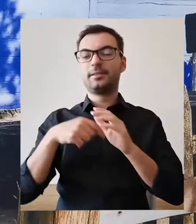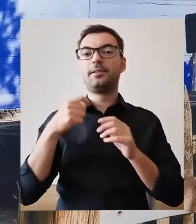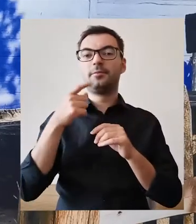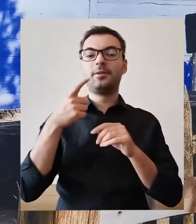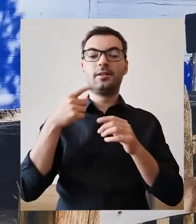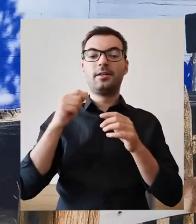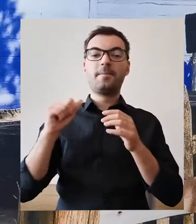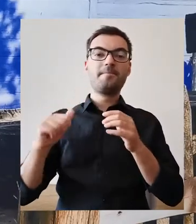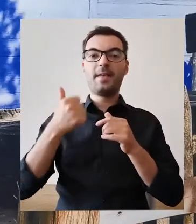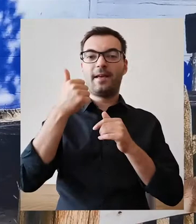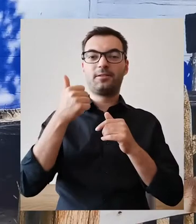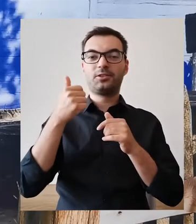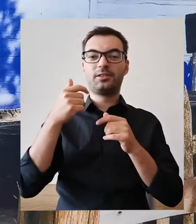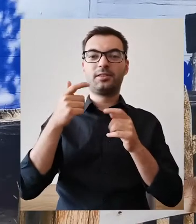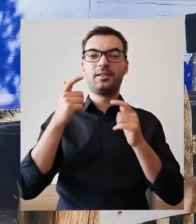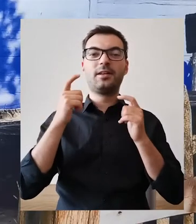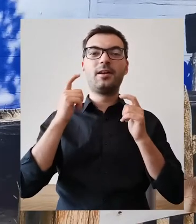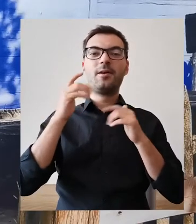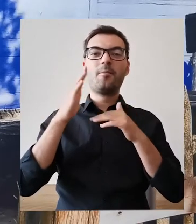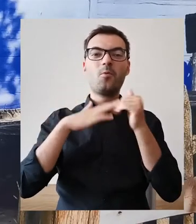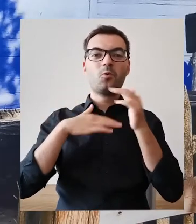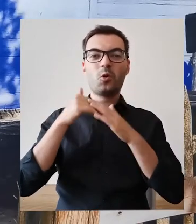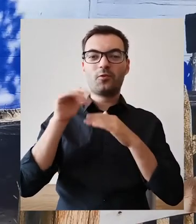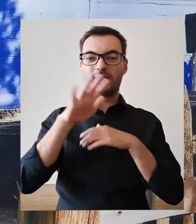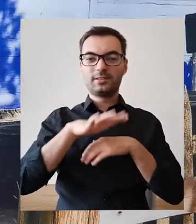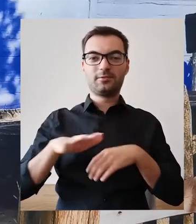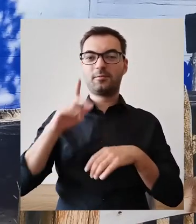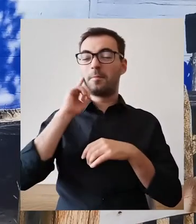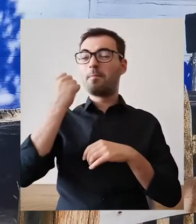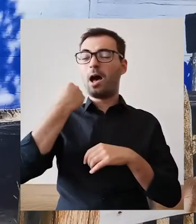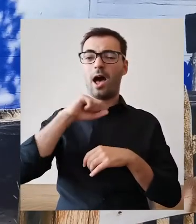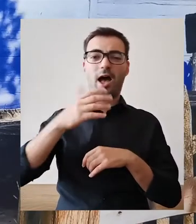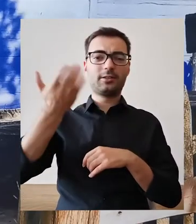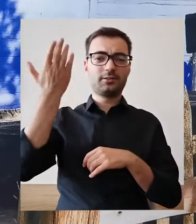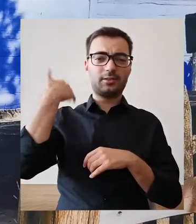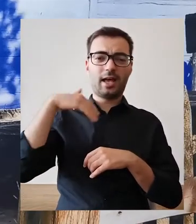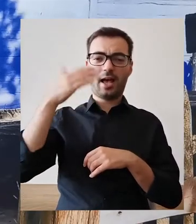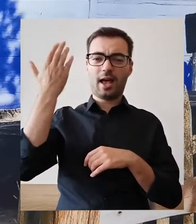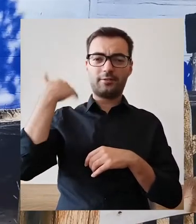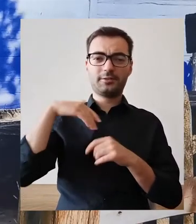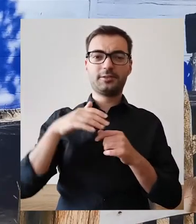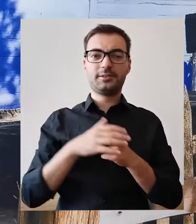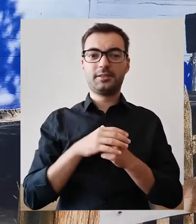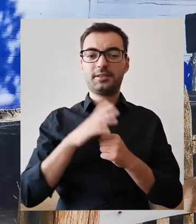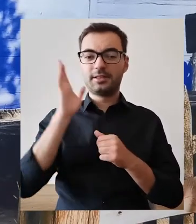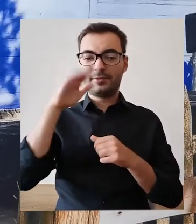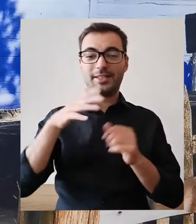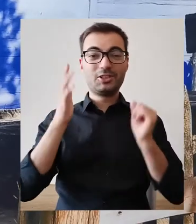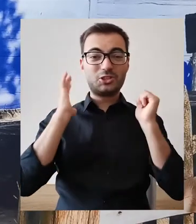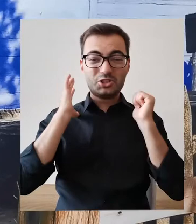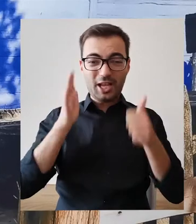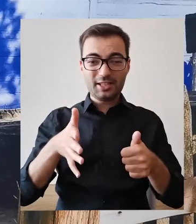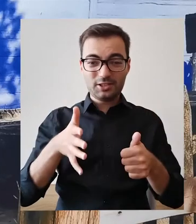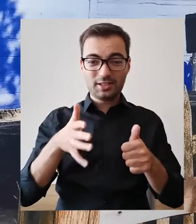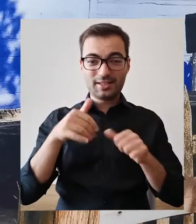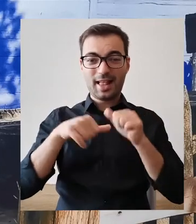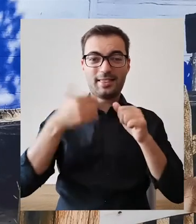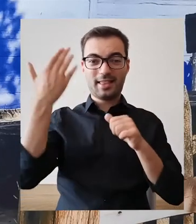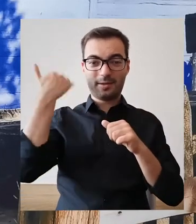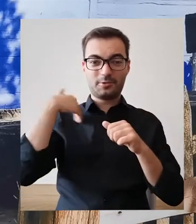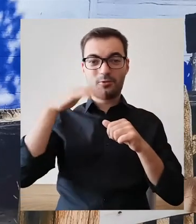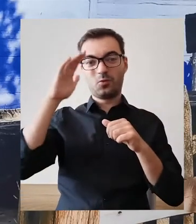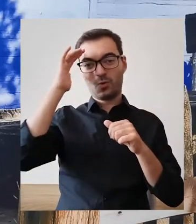do śladów pierwszego osadnictwa i to naprawdę bardzo bardzo dawno temu bo nawet 6000 lat